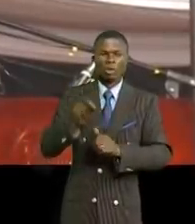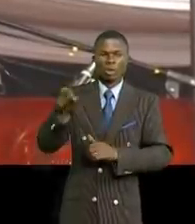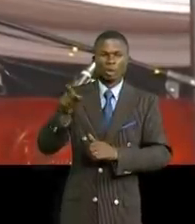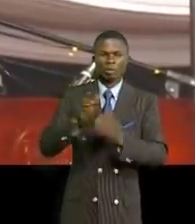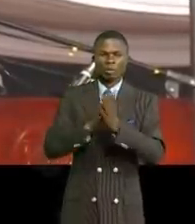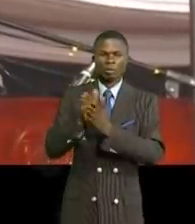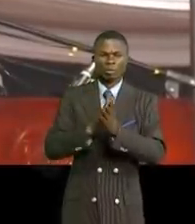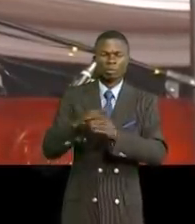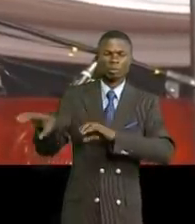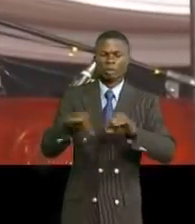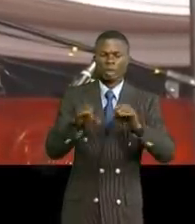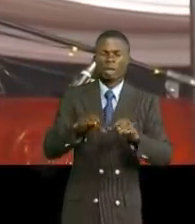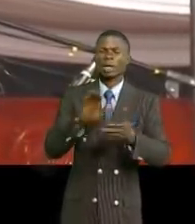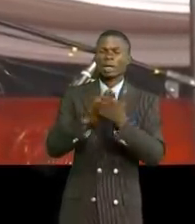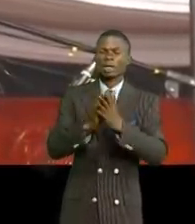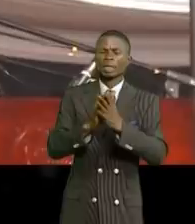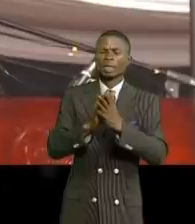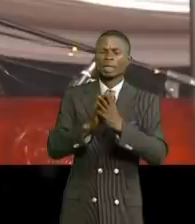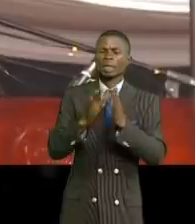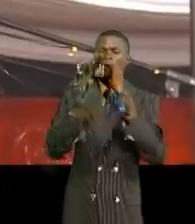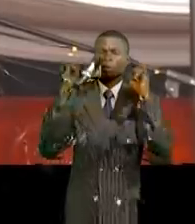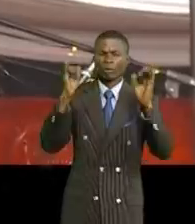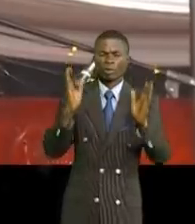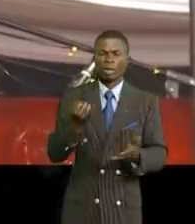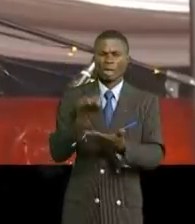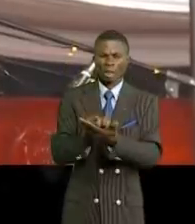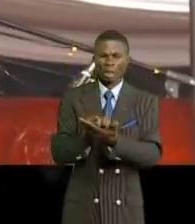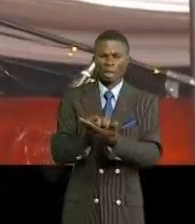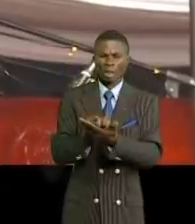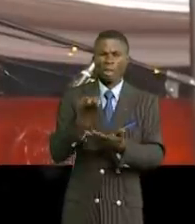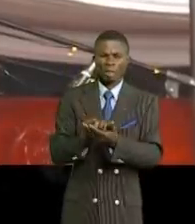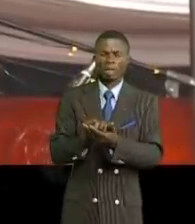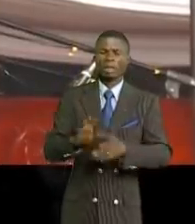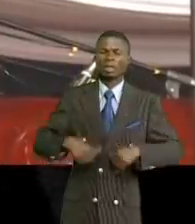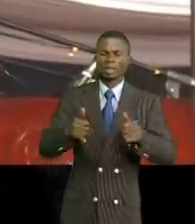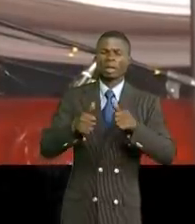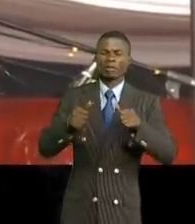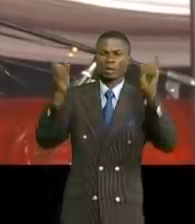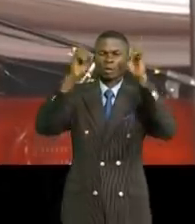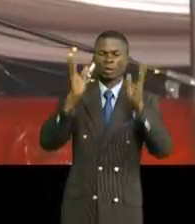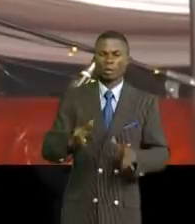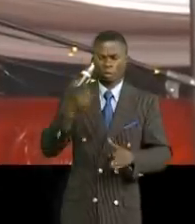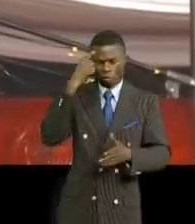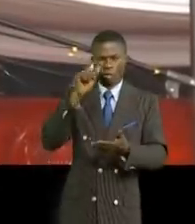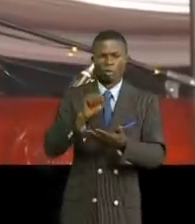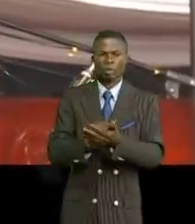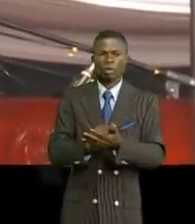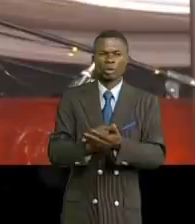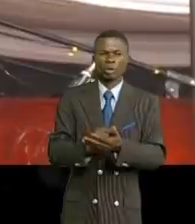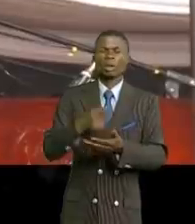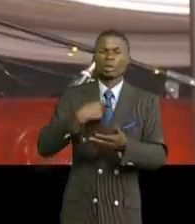un acte d'indépendance et de larry la sélection j'ai lu et